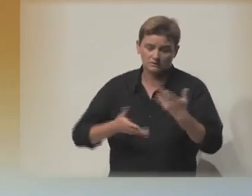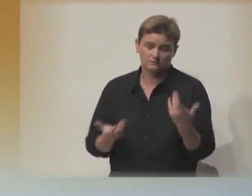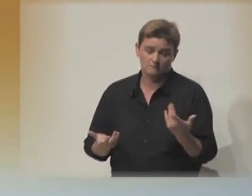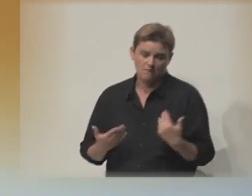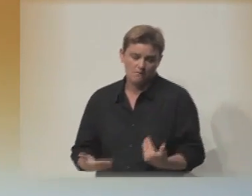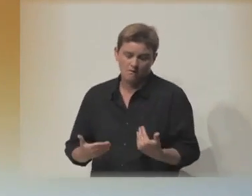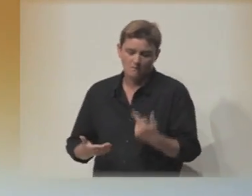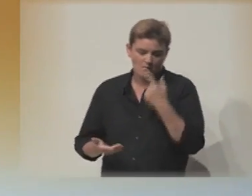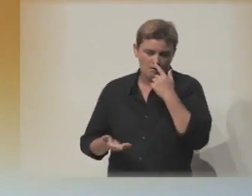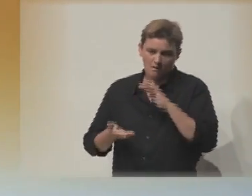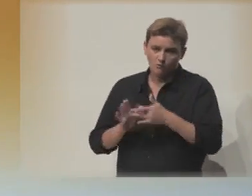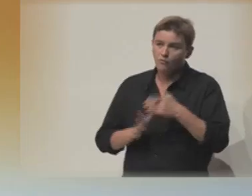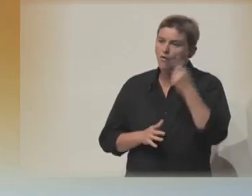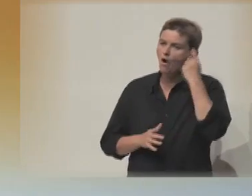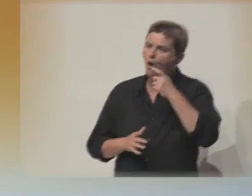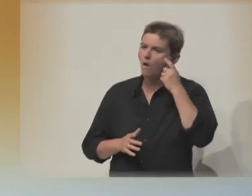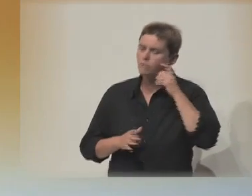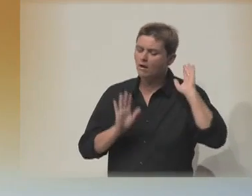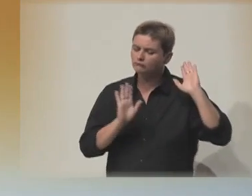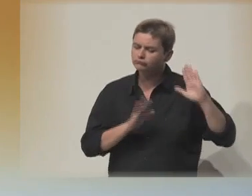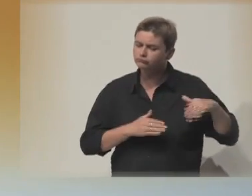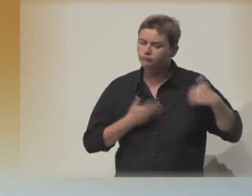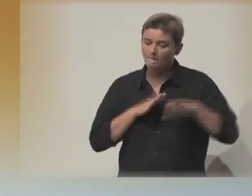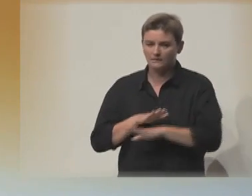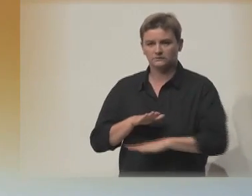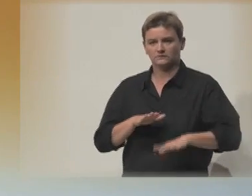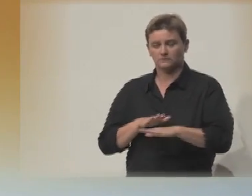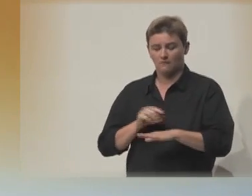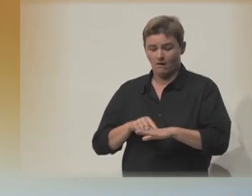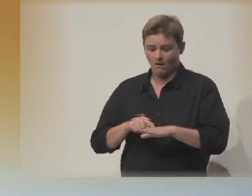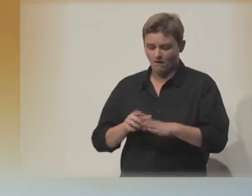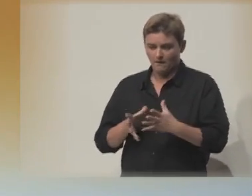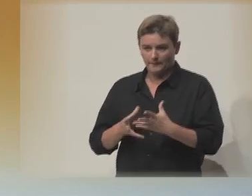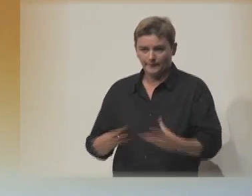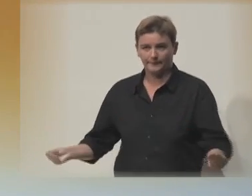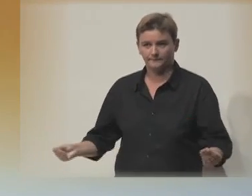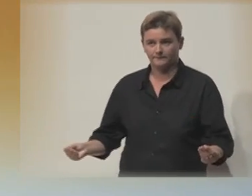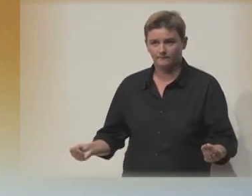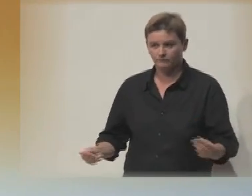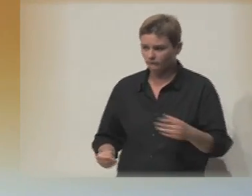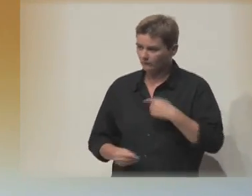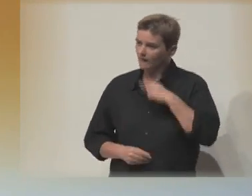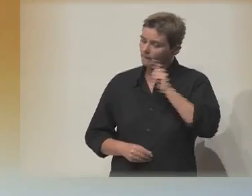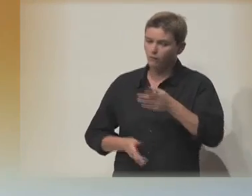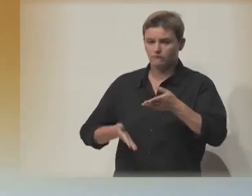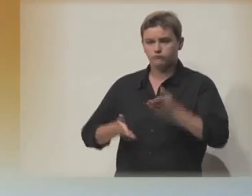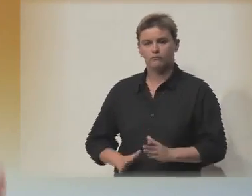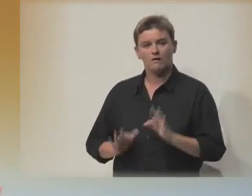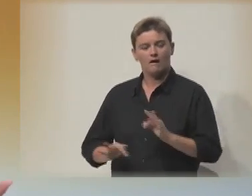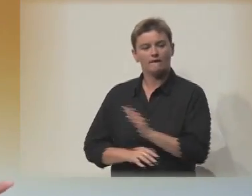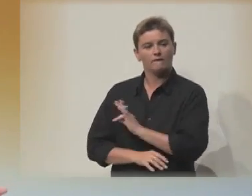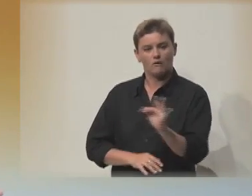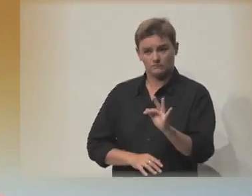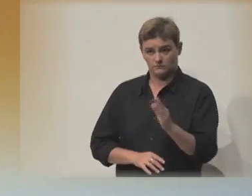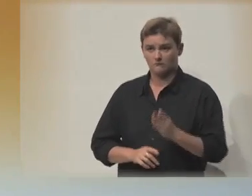est en train de perdre les repères qui nous avaient fait ce que nous sommes. Nous avons des décisions nationales. Tout notre